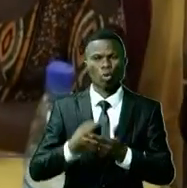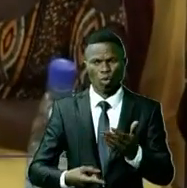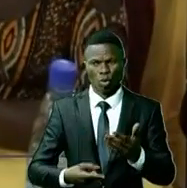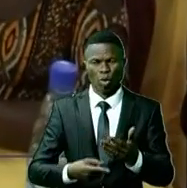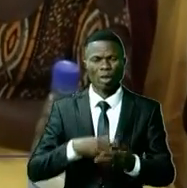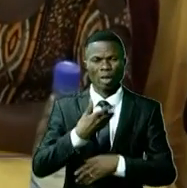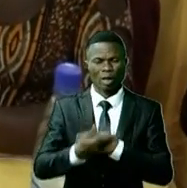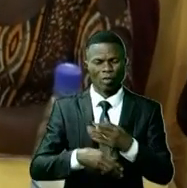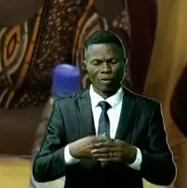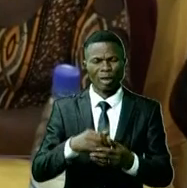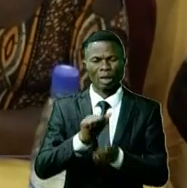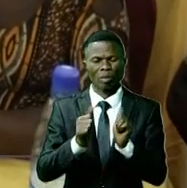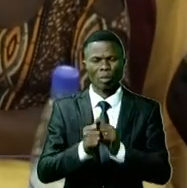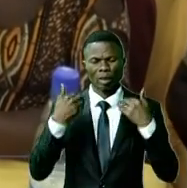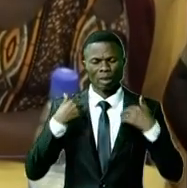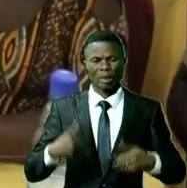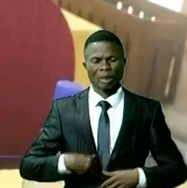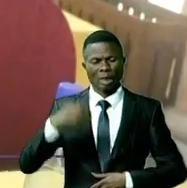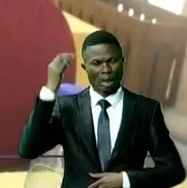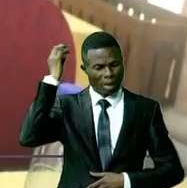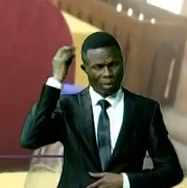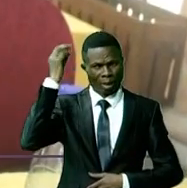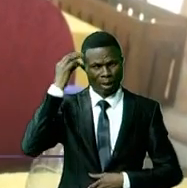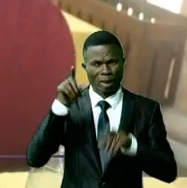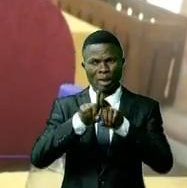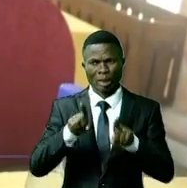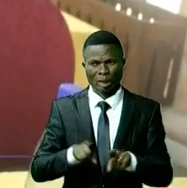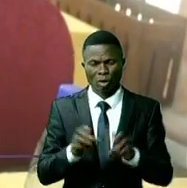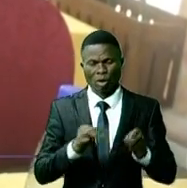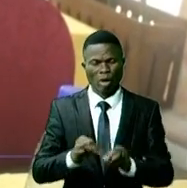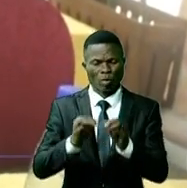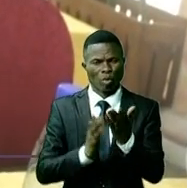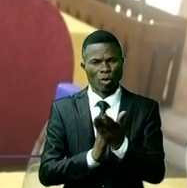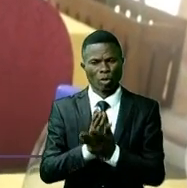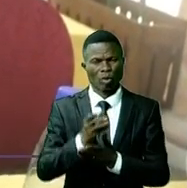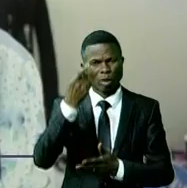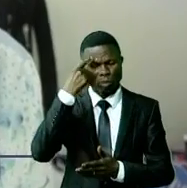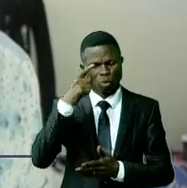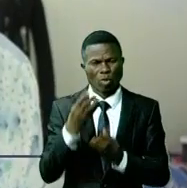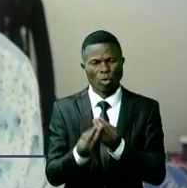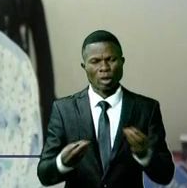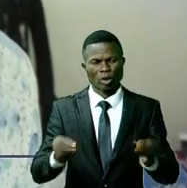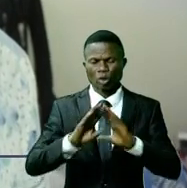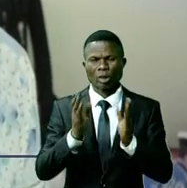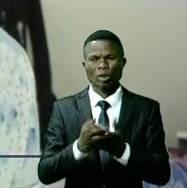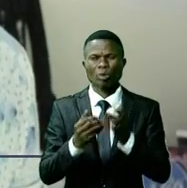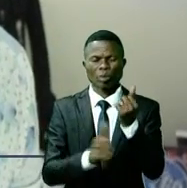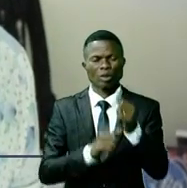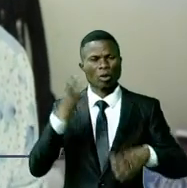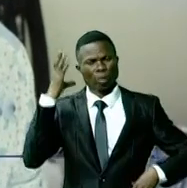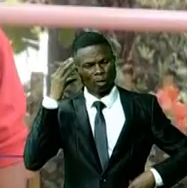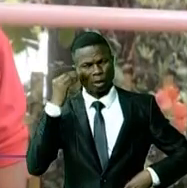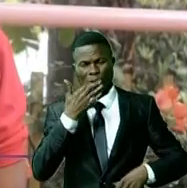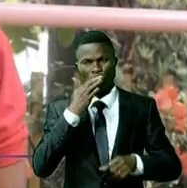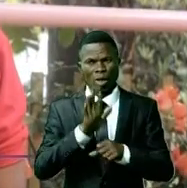de la santé mentale dans les soins de santé primaire. Et le vœu le plus ardent, c'est principalement l'amélioration de la qualité des soins des malades, a